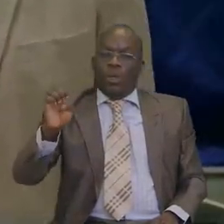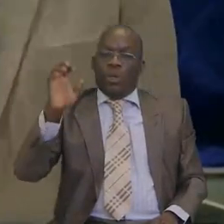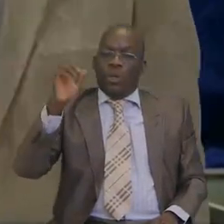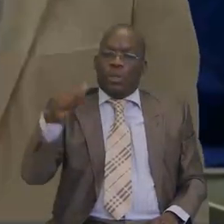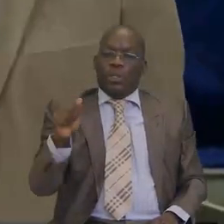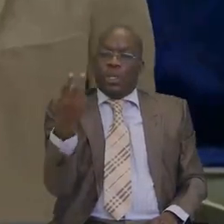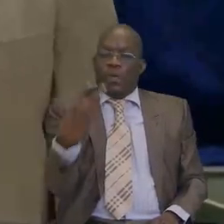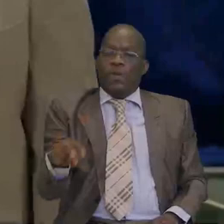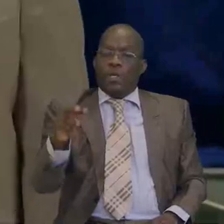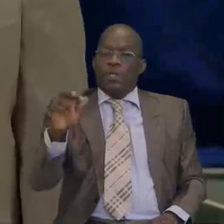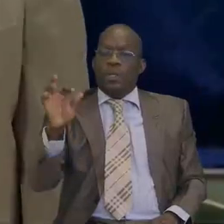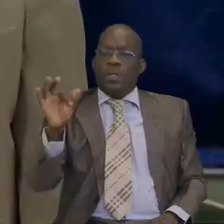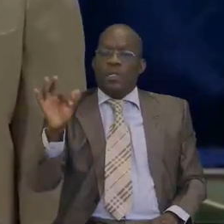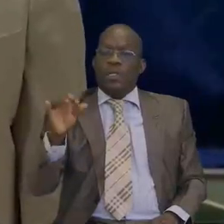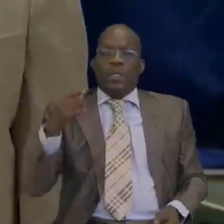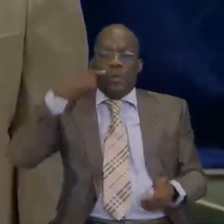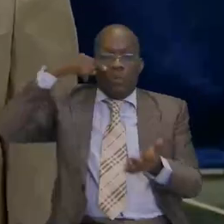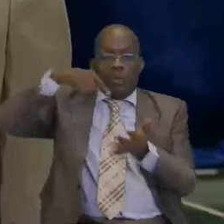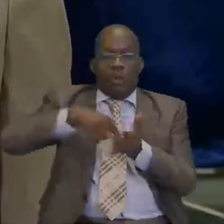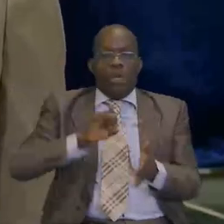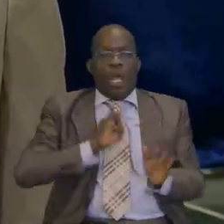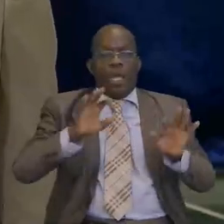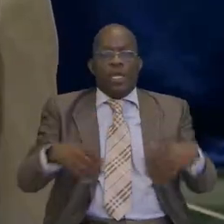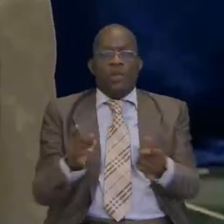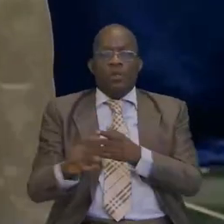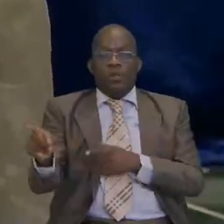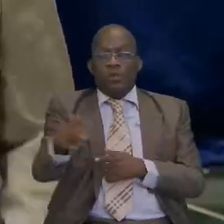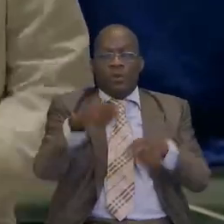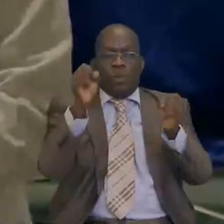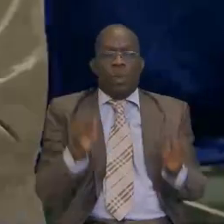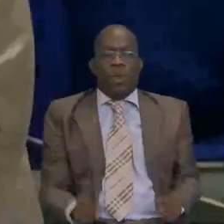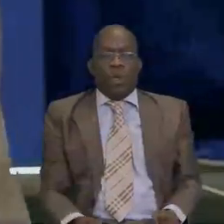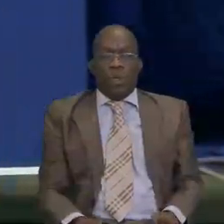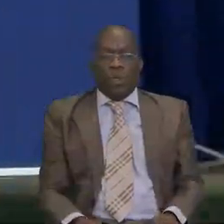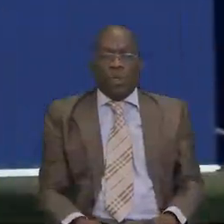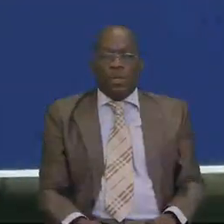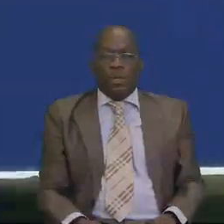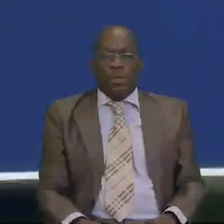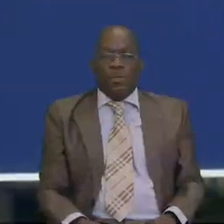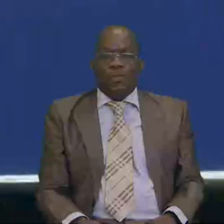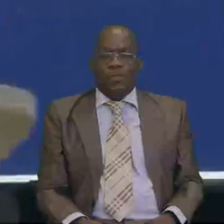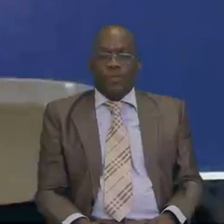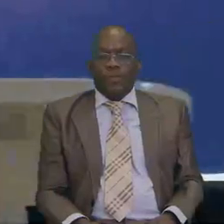19. Voici, je vous ai donné le pouvoir, la puissance.